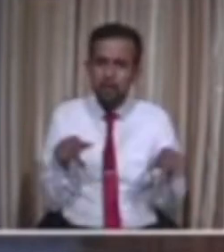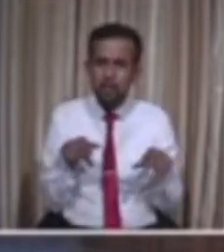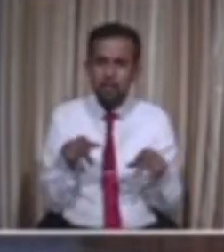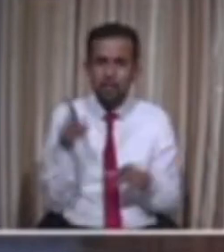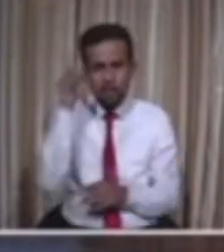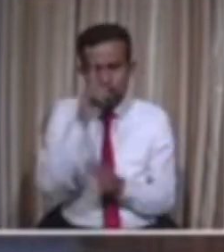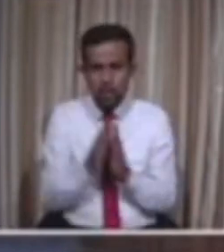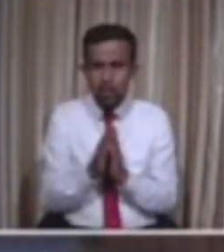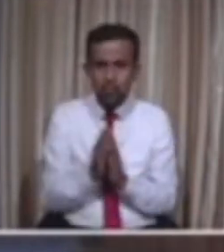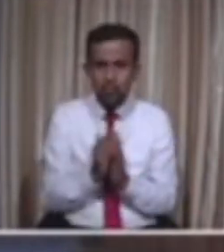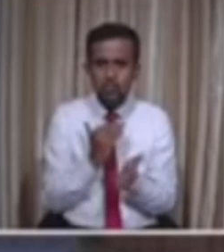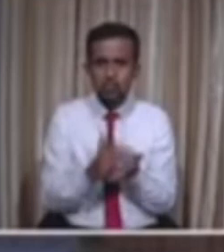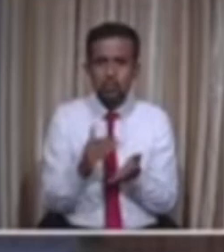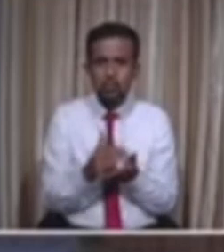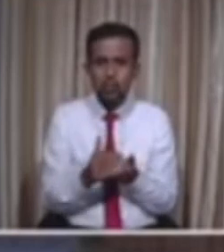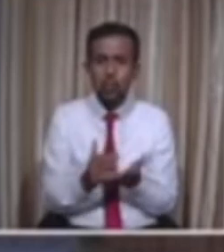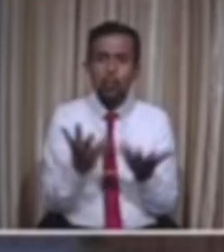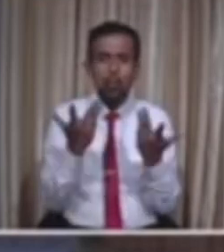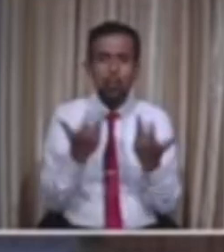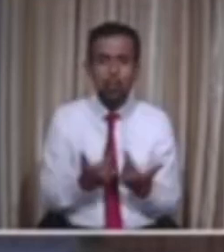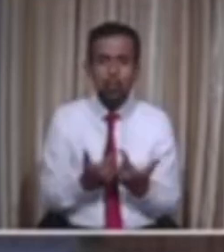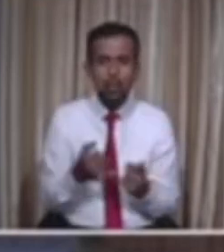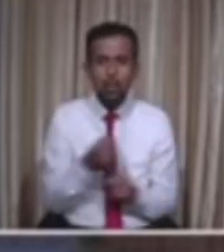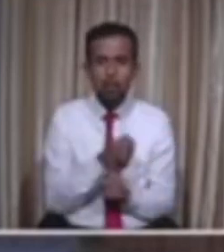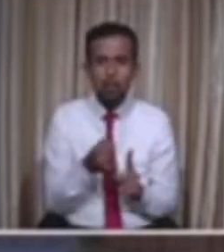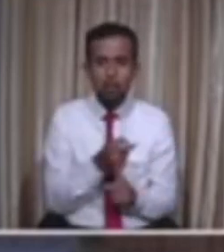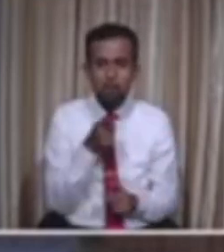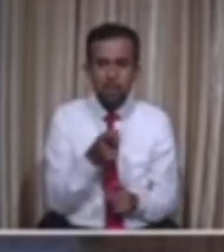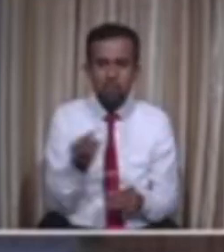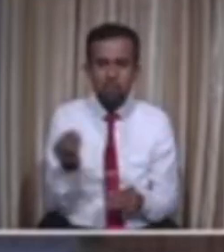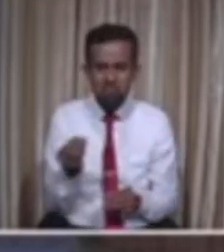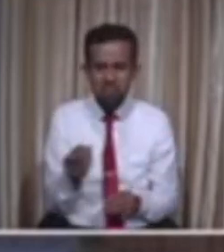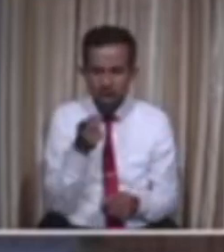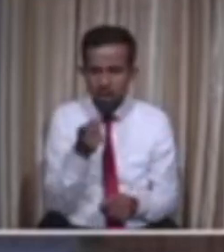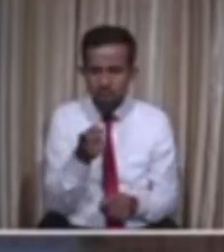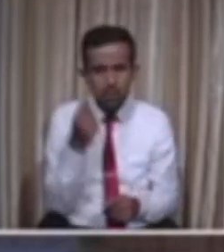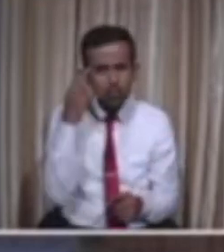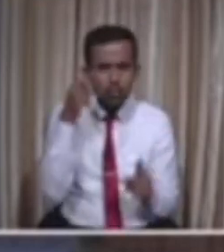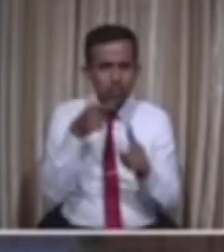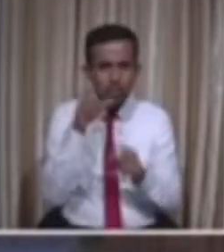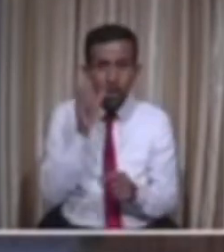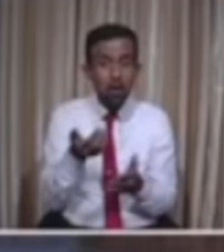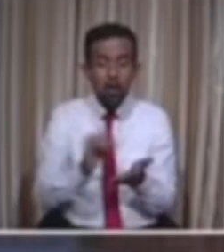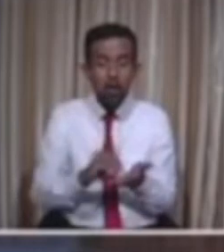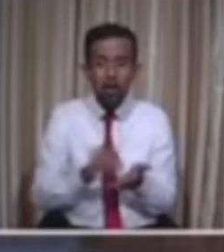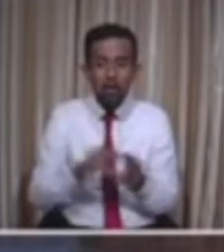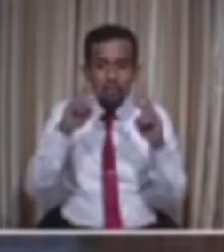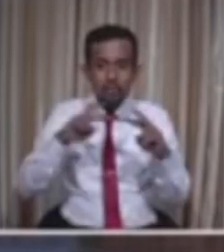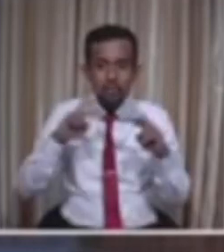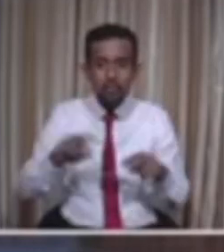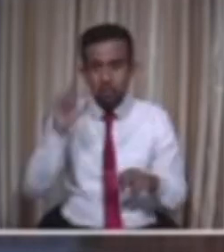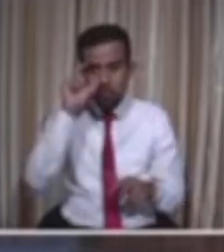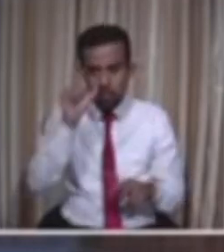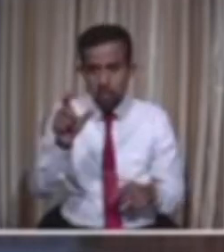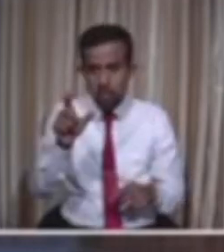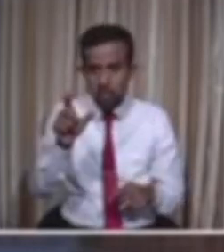ආගමික දායකත්වයේ කොතරම් දුරට බලපෑවද යම් අඩුපාඩුවක් තියෙනවද කියන කාරණේ සම්බන්ධයෙන් නැවත කියවීමක් කළ යුතුයි කියන කාරණේ